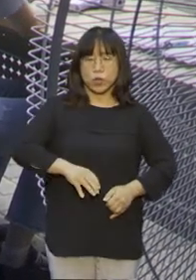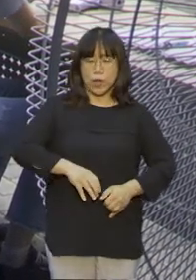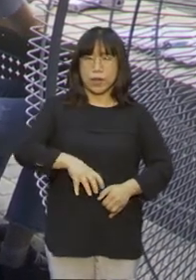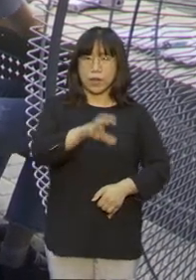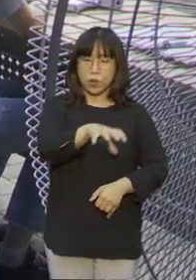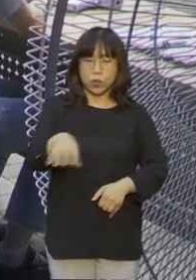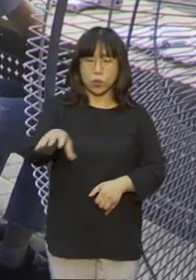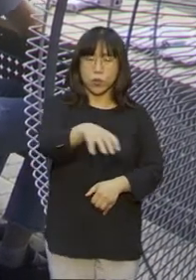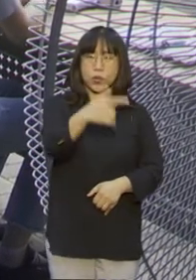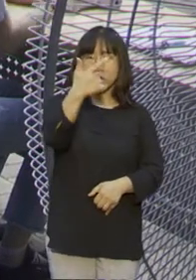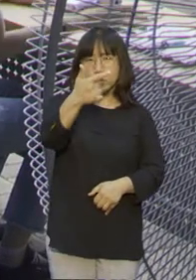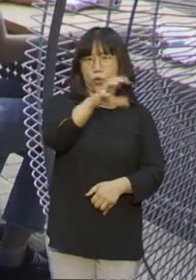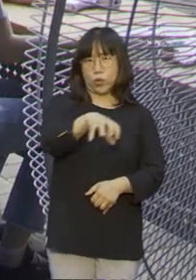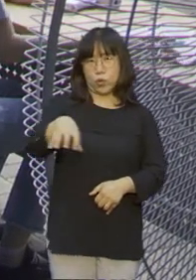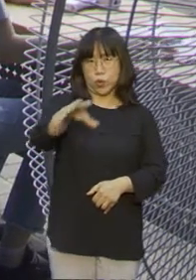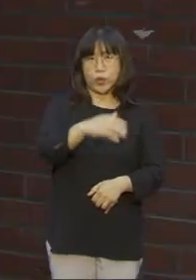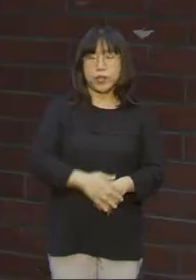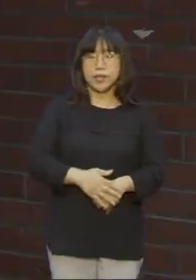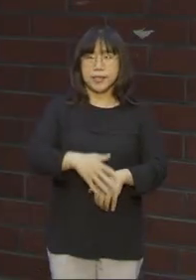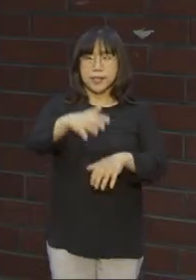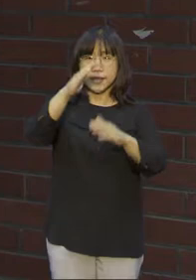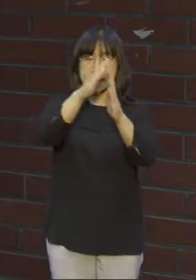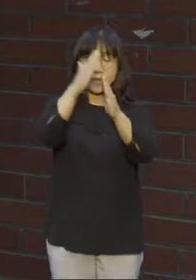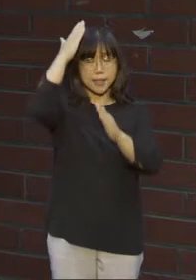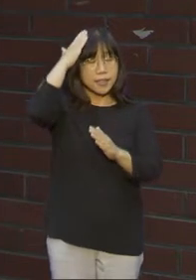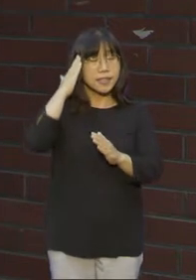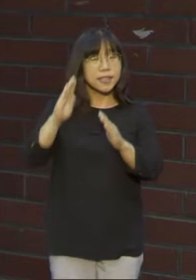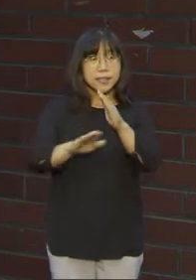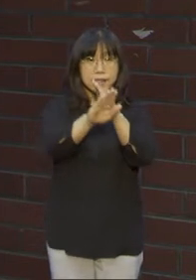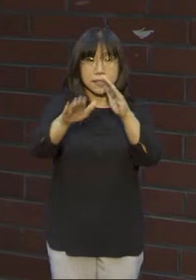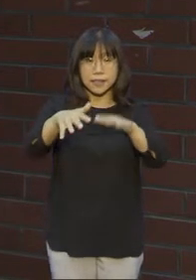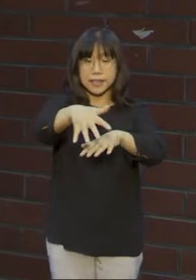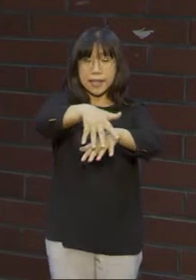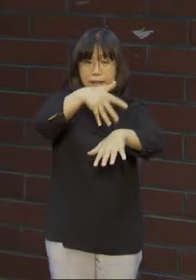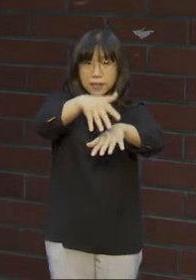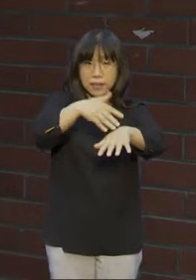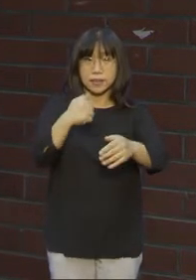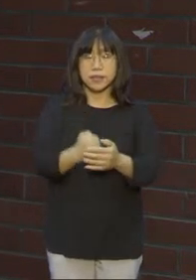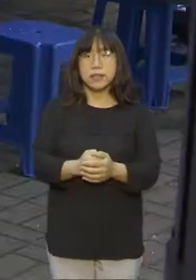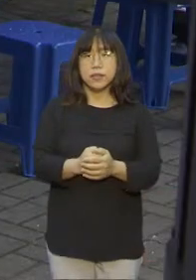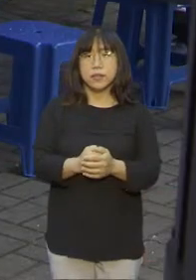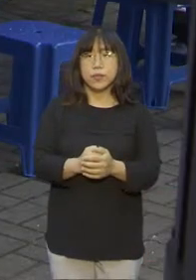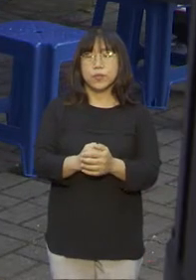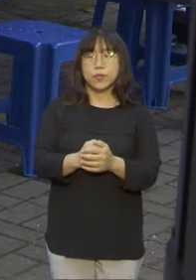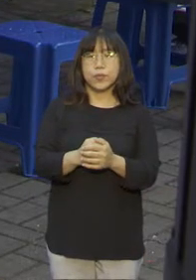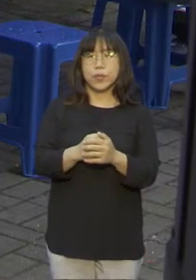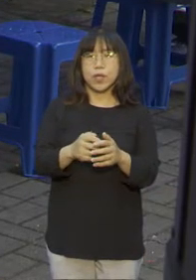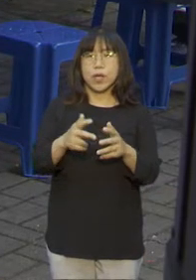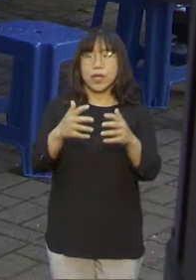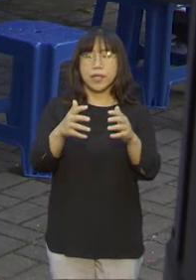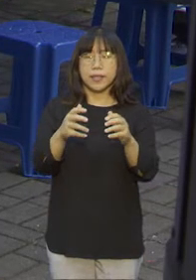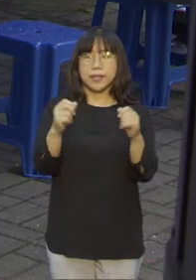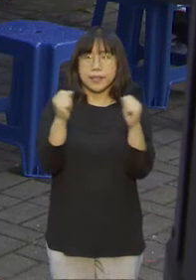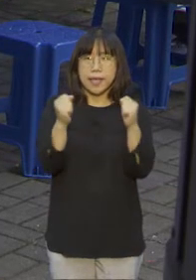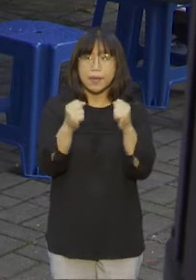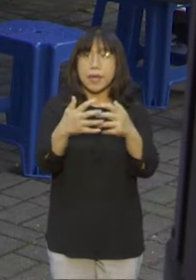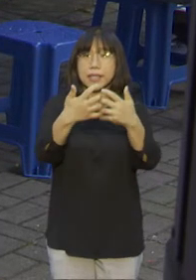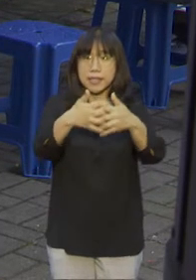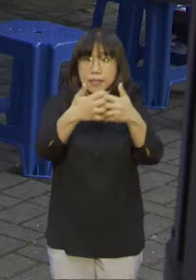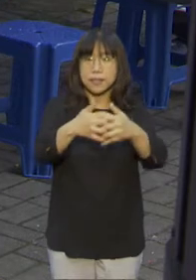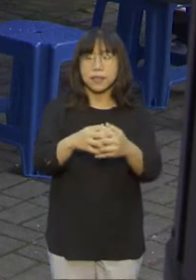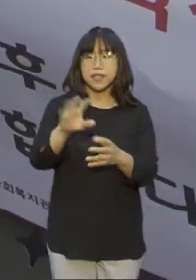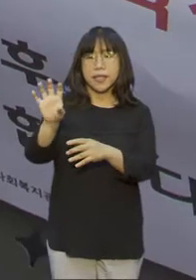6곳입니다. 그늘막 텐트, 냉방기, 대형 선풍기 등을 활용해 운영되는 야외 무더위 쉼터는